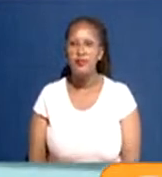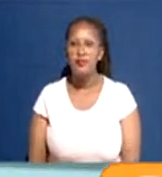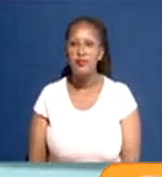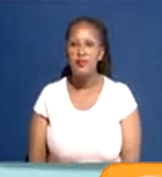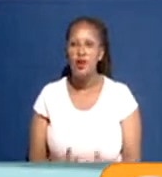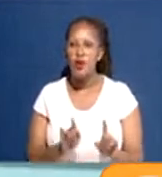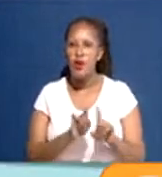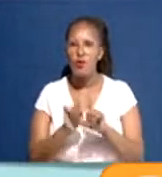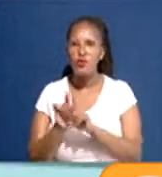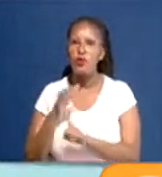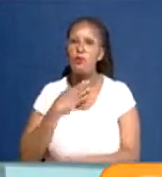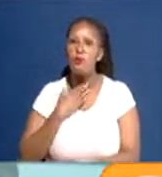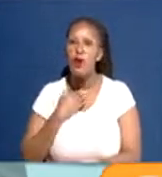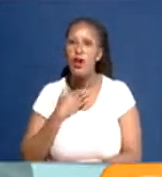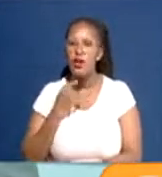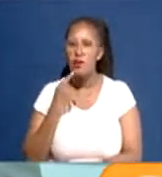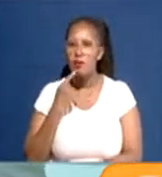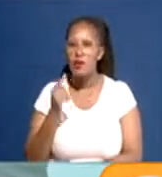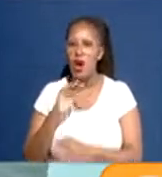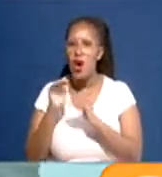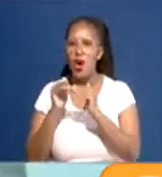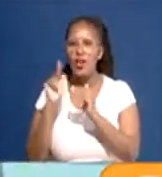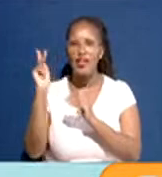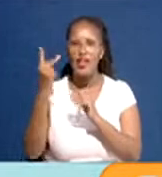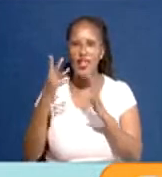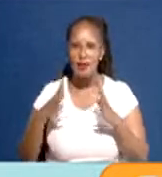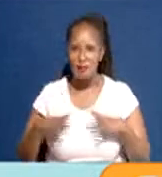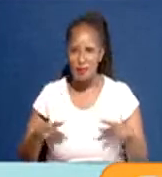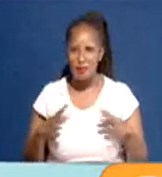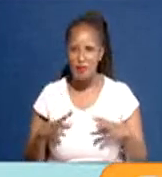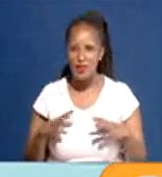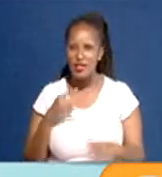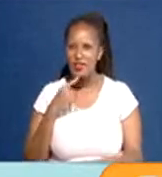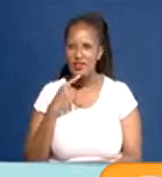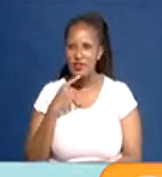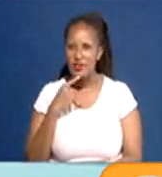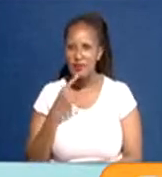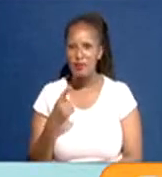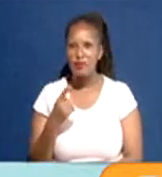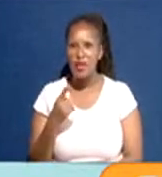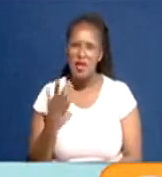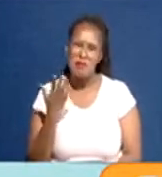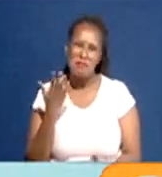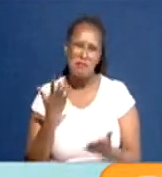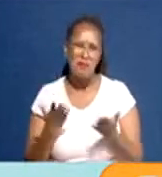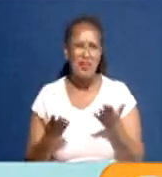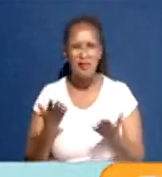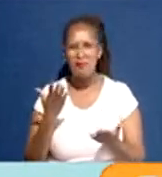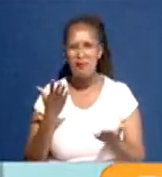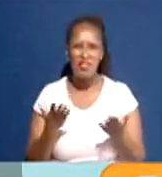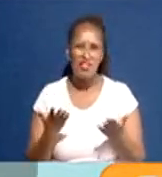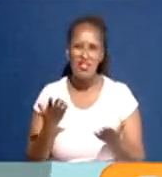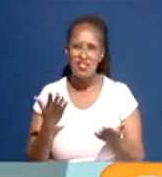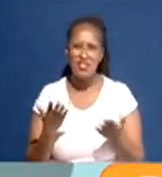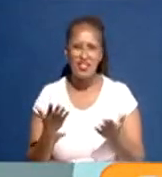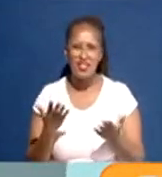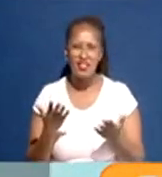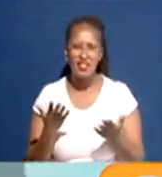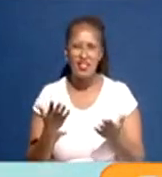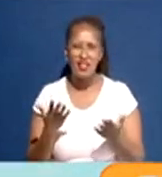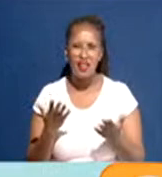Nataka niwaambie wafanyikazi wa taifa letu la Kenya ya kwamba pengine